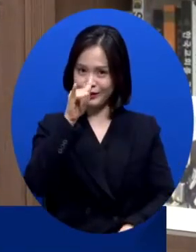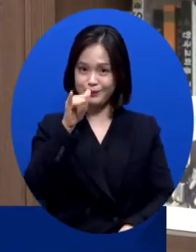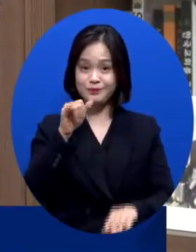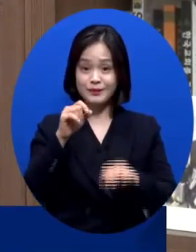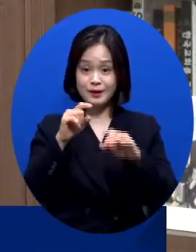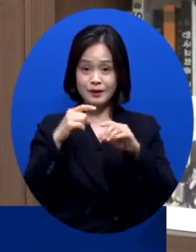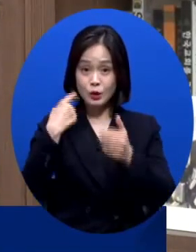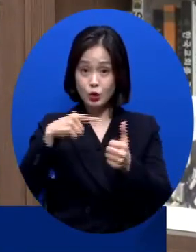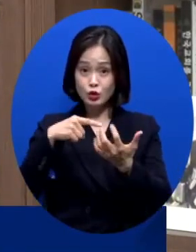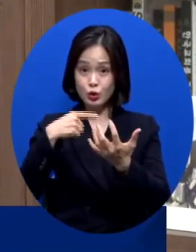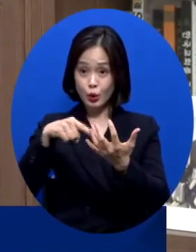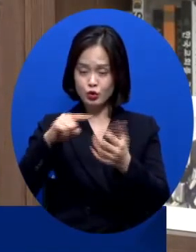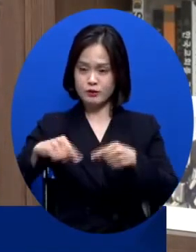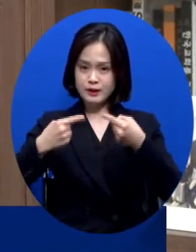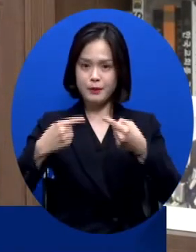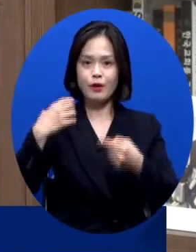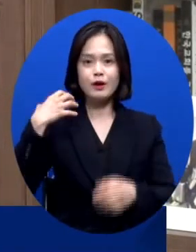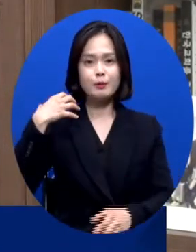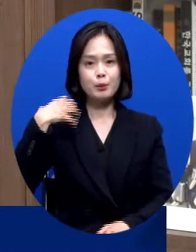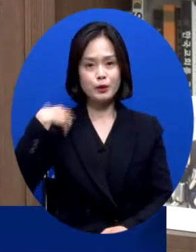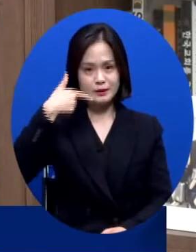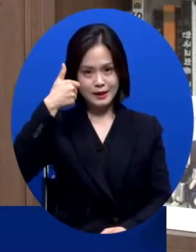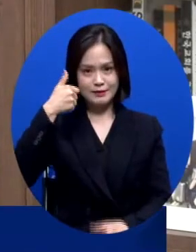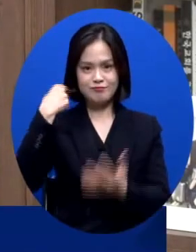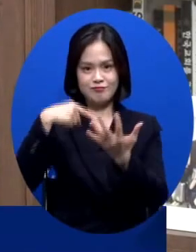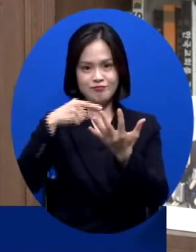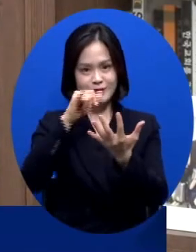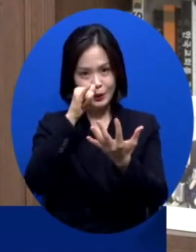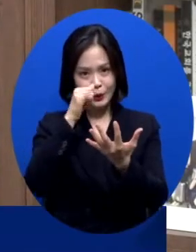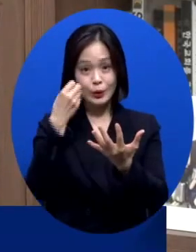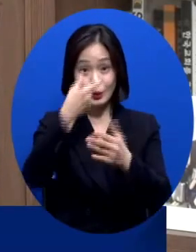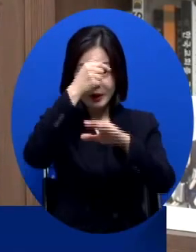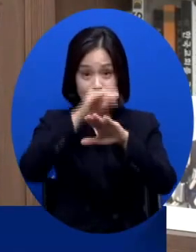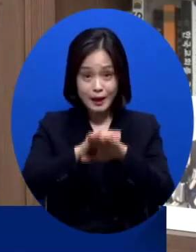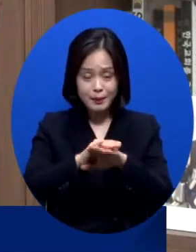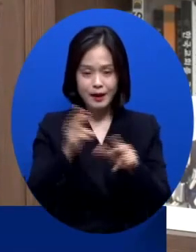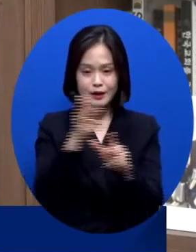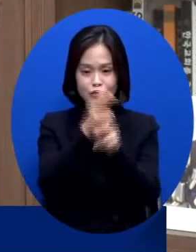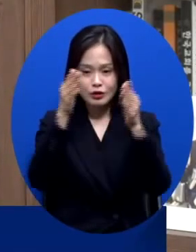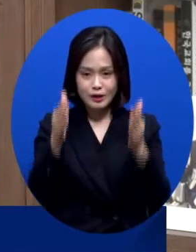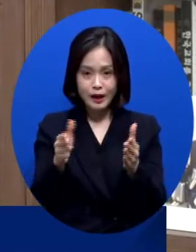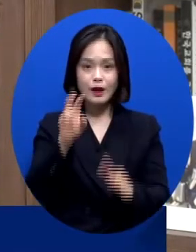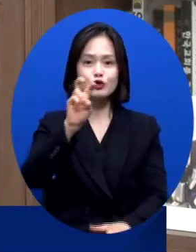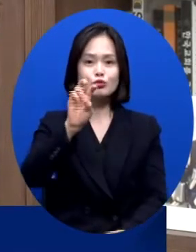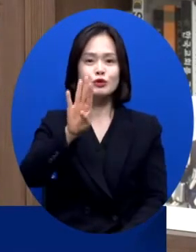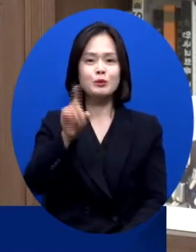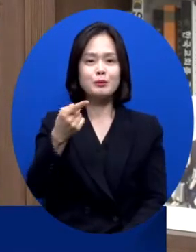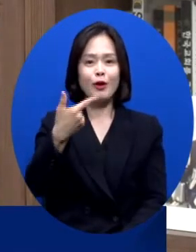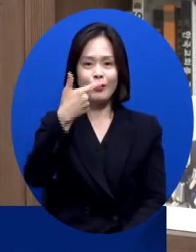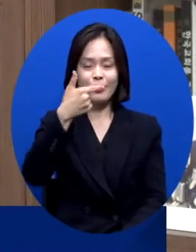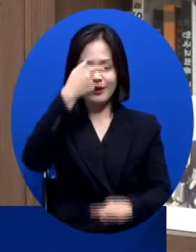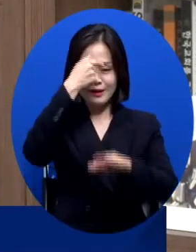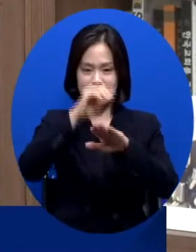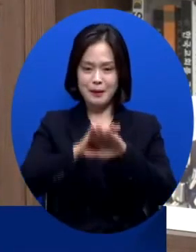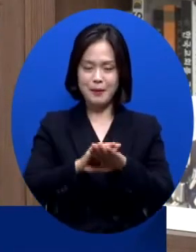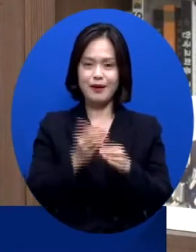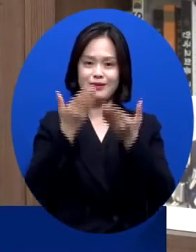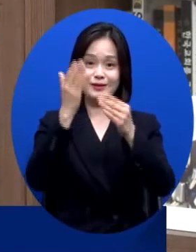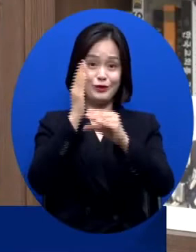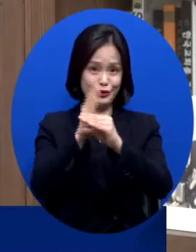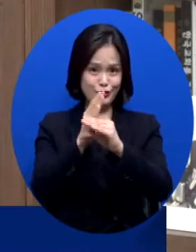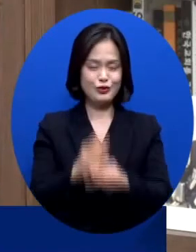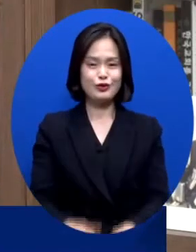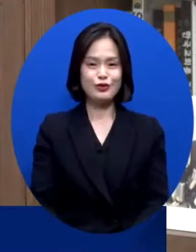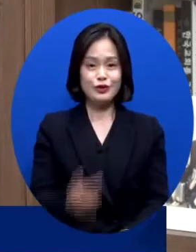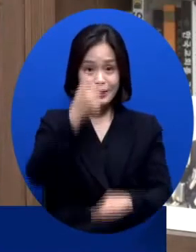도저히 는 일주일에 에 20개의 채 풀이 운영되고 있습니다 그래서 매주 채플 마다 아